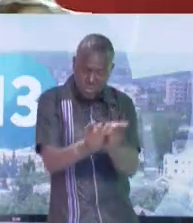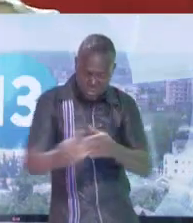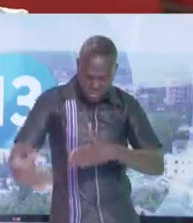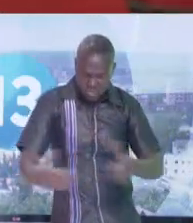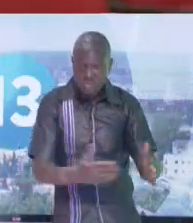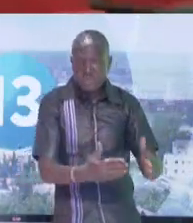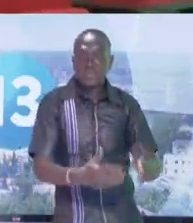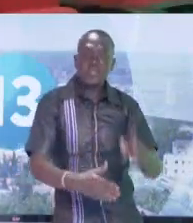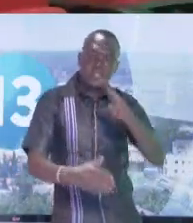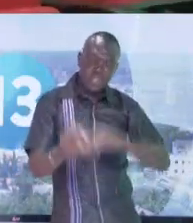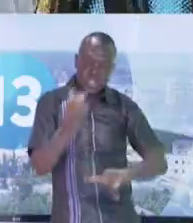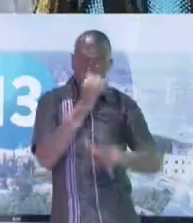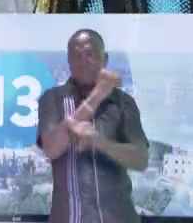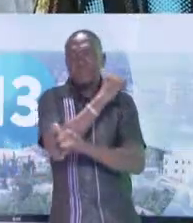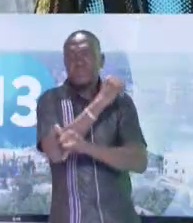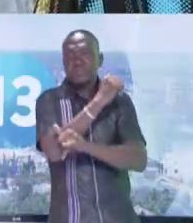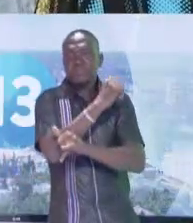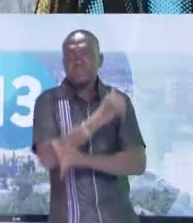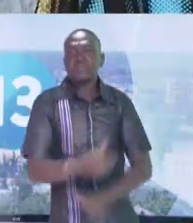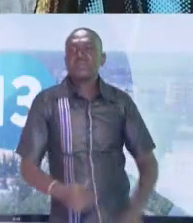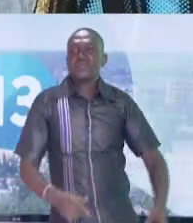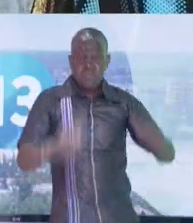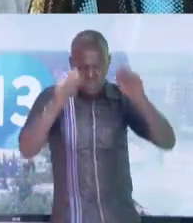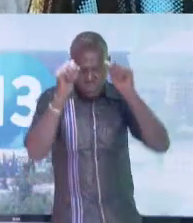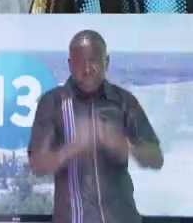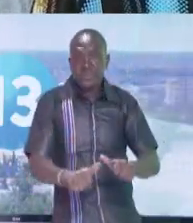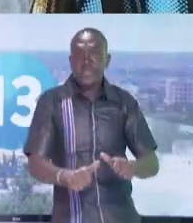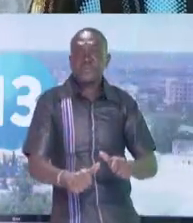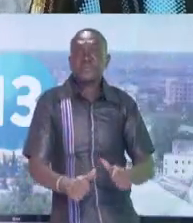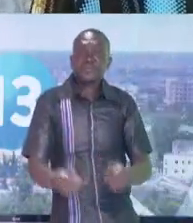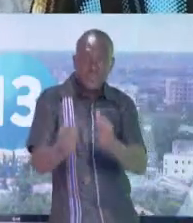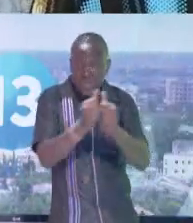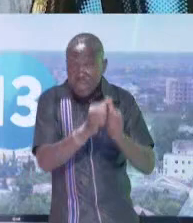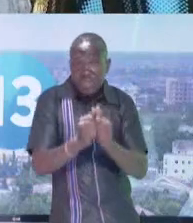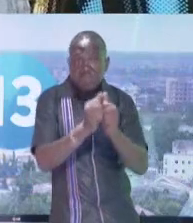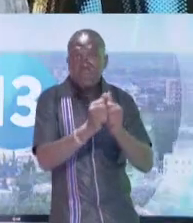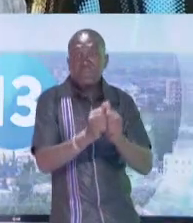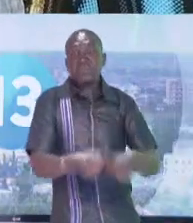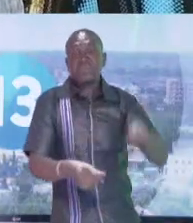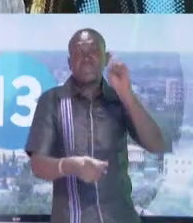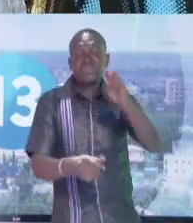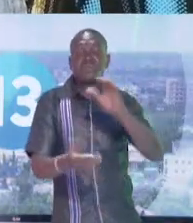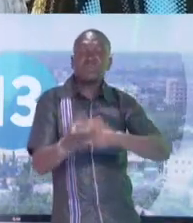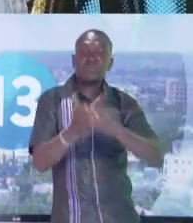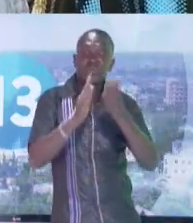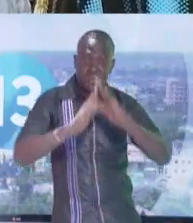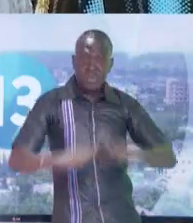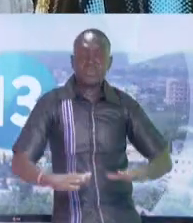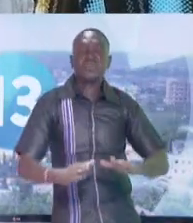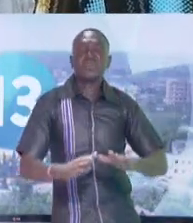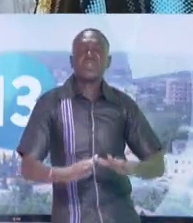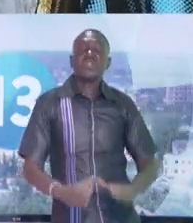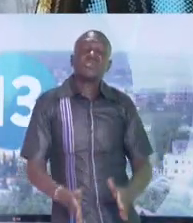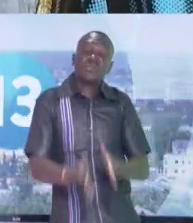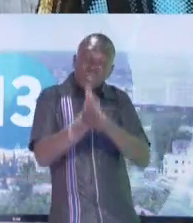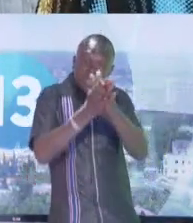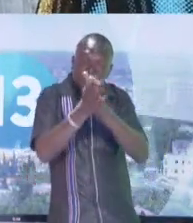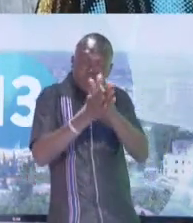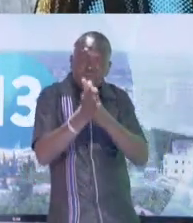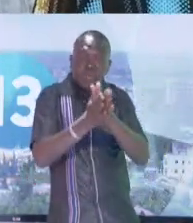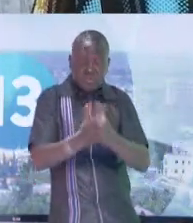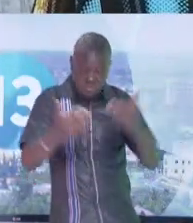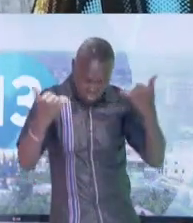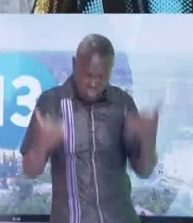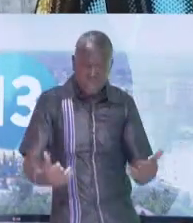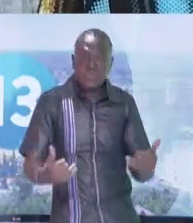Libre. L'intérêt est supranational, il nous dépasse tous, il nous transcende tous. Les questions de paix, c'est la seule motivation aujourd'hui que tous